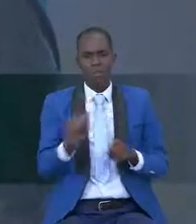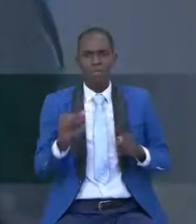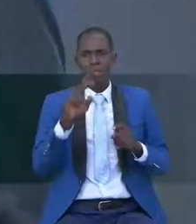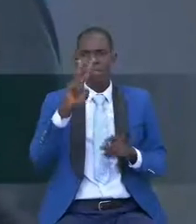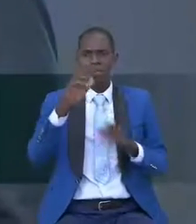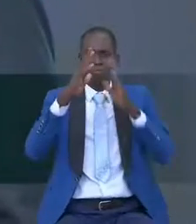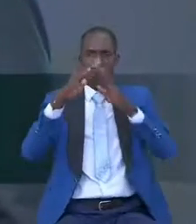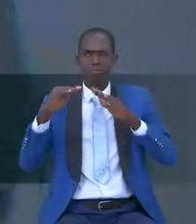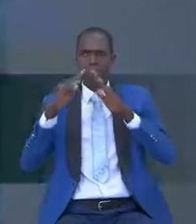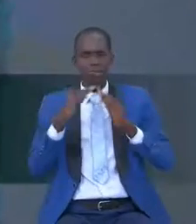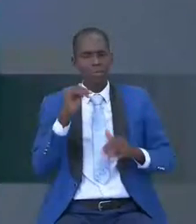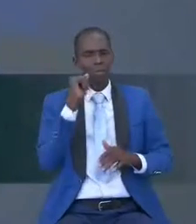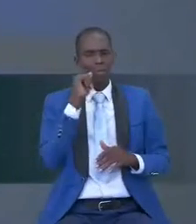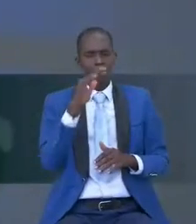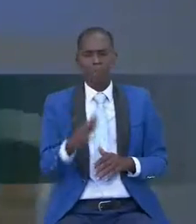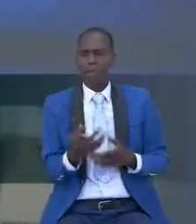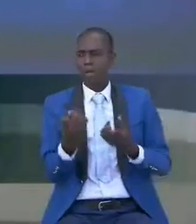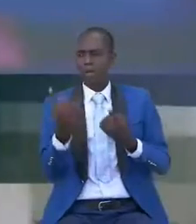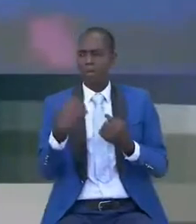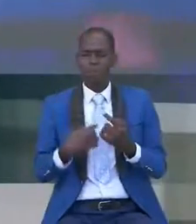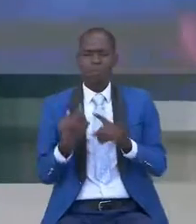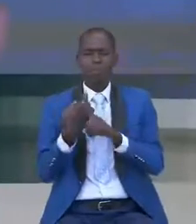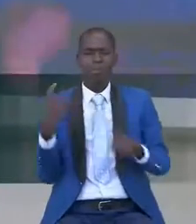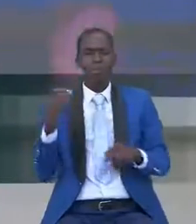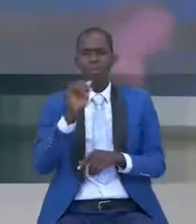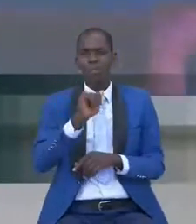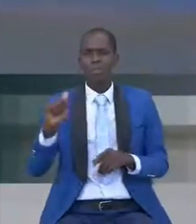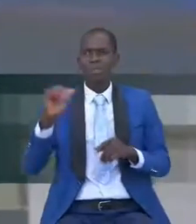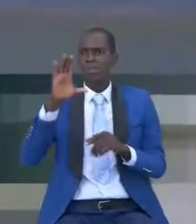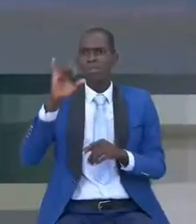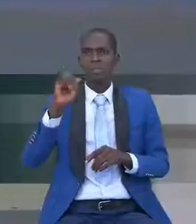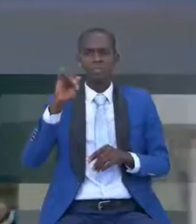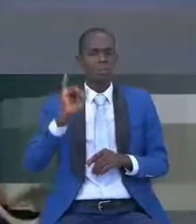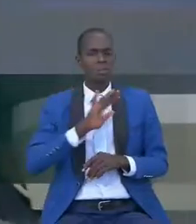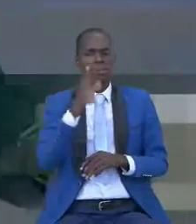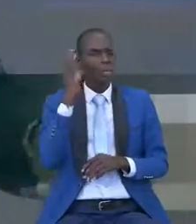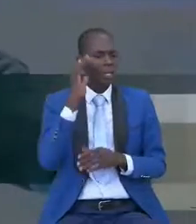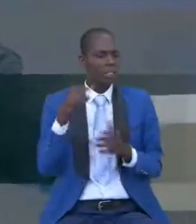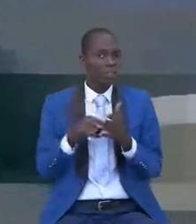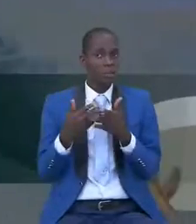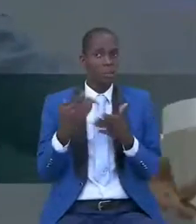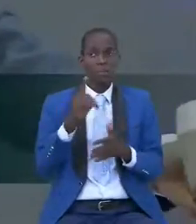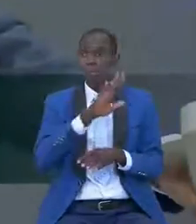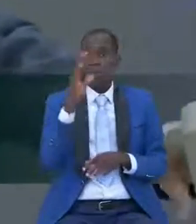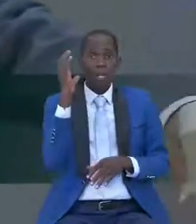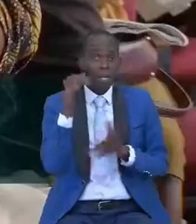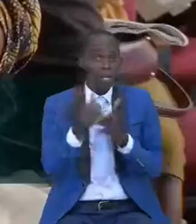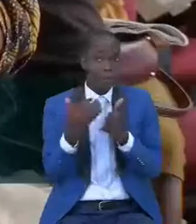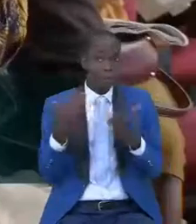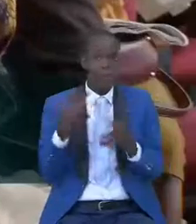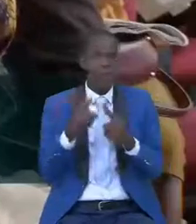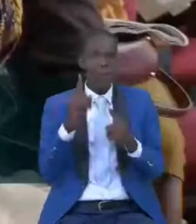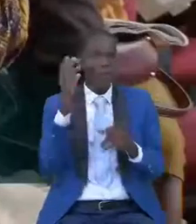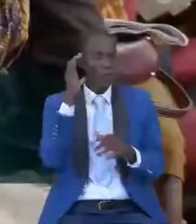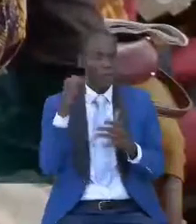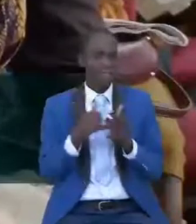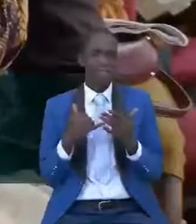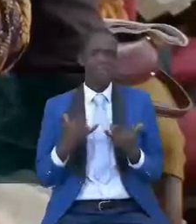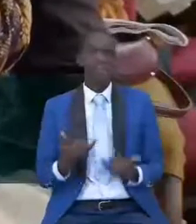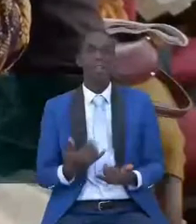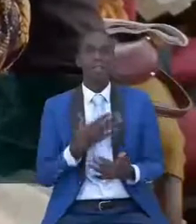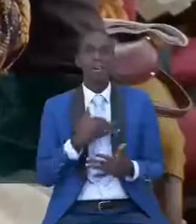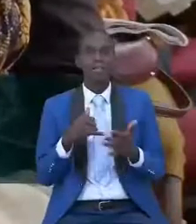venant derrière la ville là-bas. Je n'ai jamais entendu quelque chose de pareil. Tu ne l'as jamais entendu avant, mais tu l'as entendu maintenant. Et